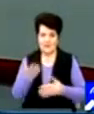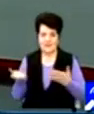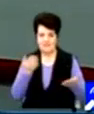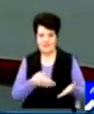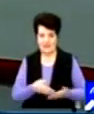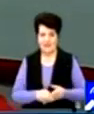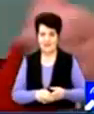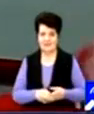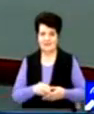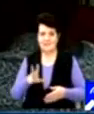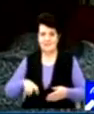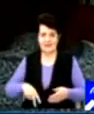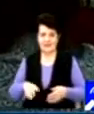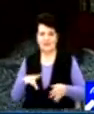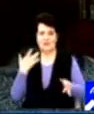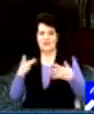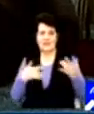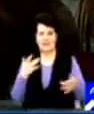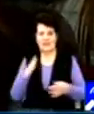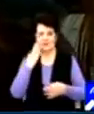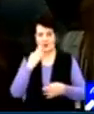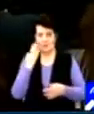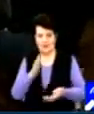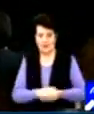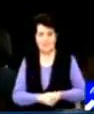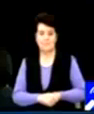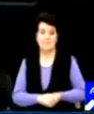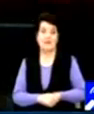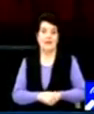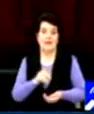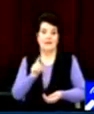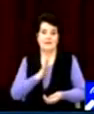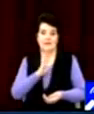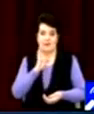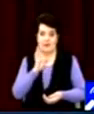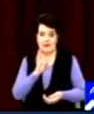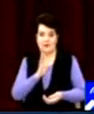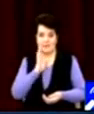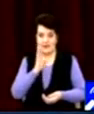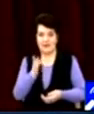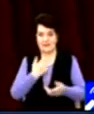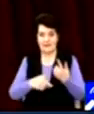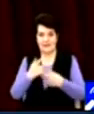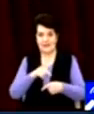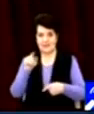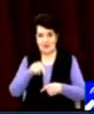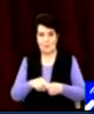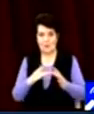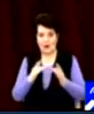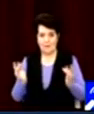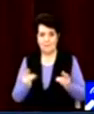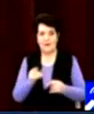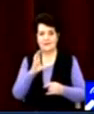din, și mulți directori de teatru din România. Spectacolul Neața trece înapoi în pat va fi jucat din nou pe scena